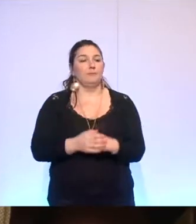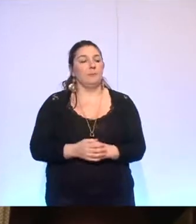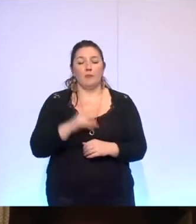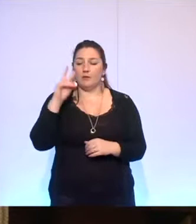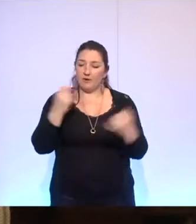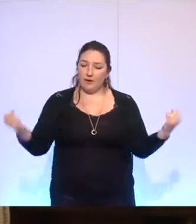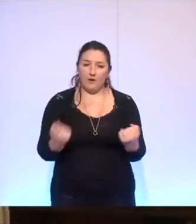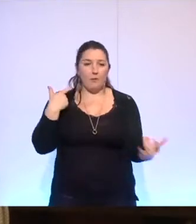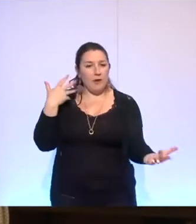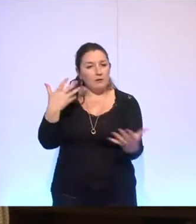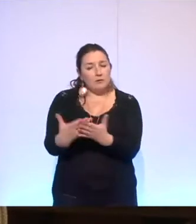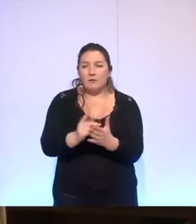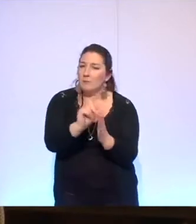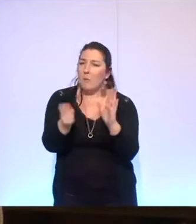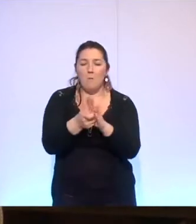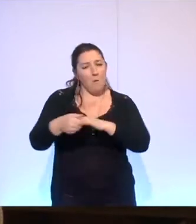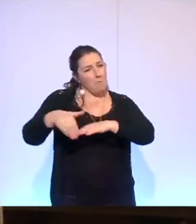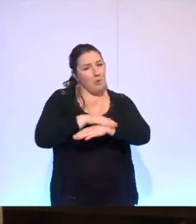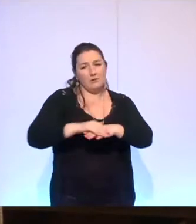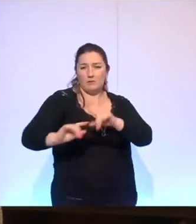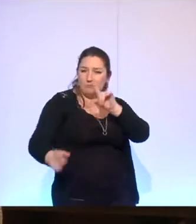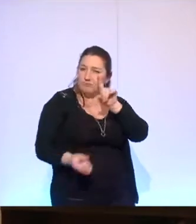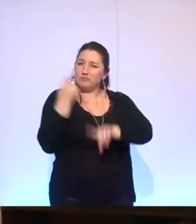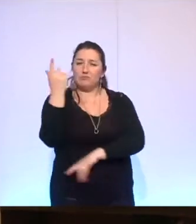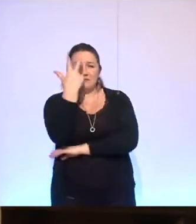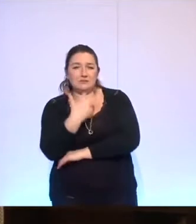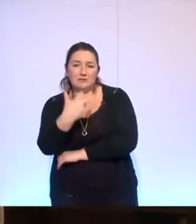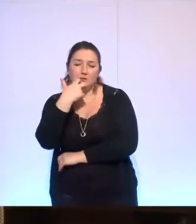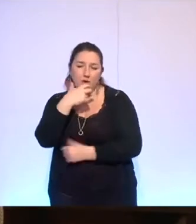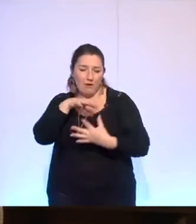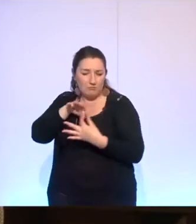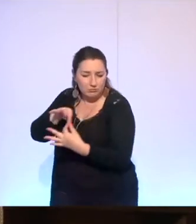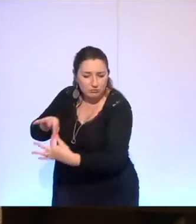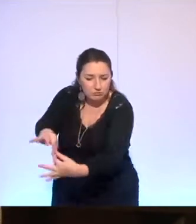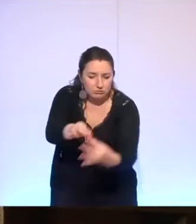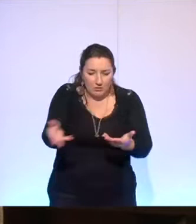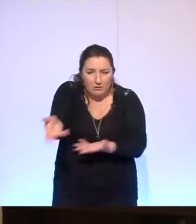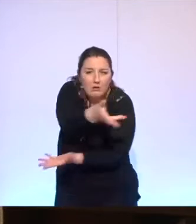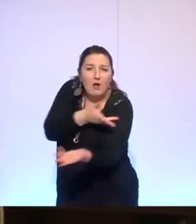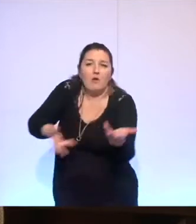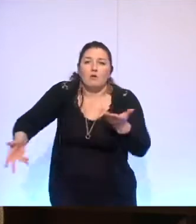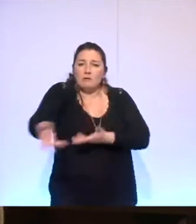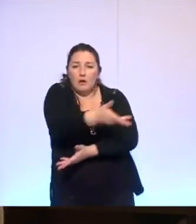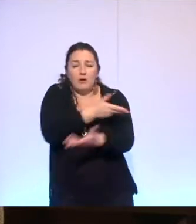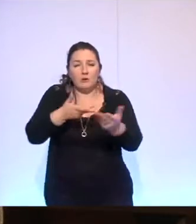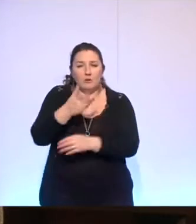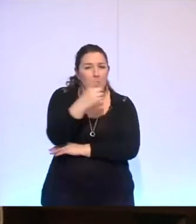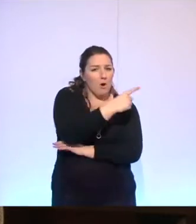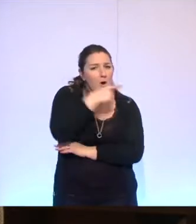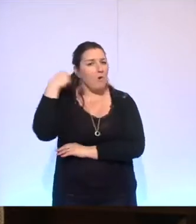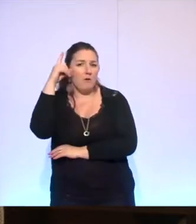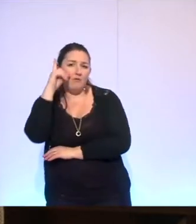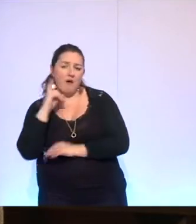s'est construit un dialogue avec les citoyens, où se sont rassemblés des femmes et des hommes autour d'un